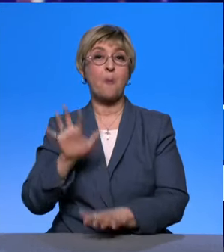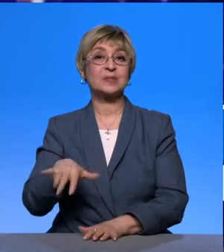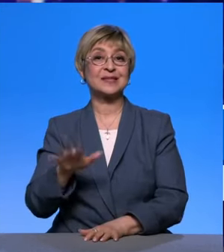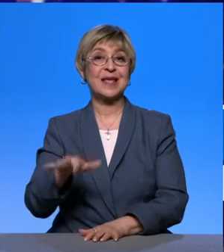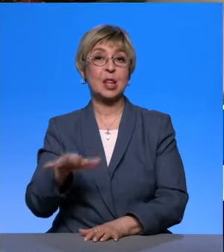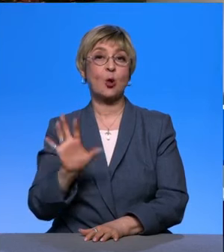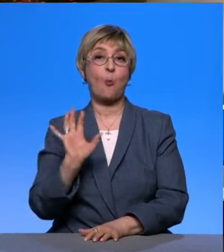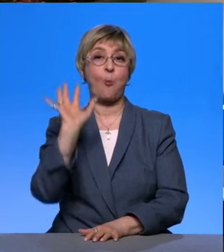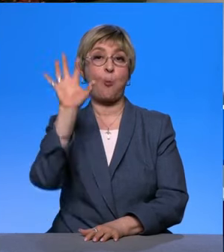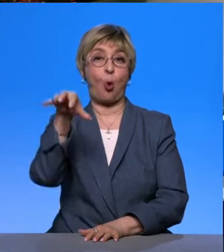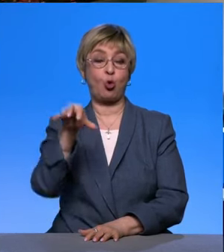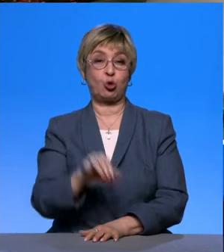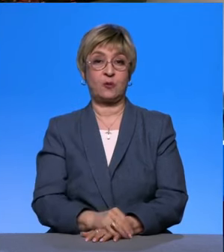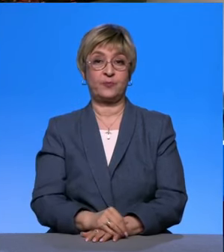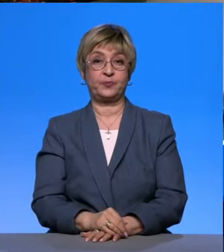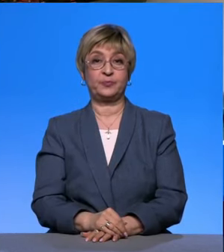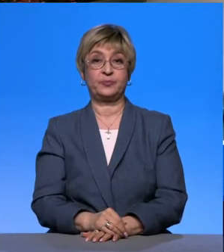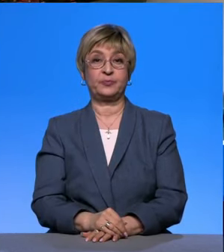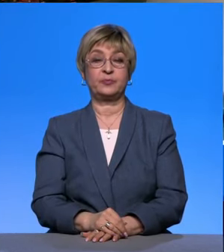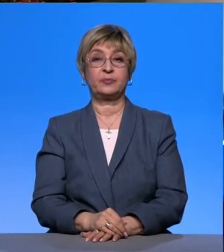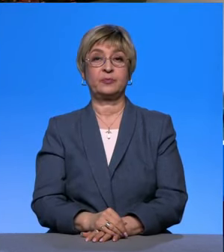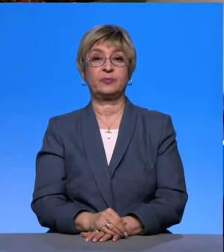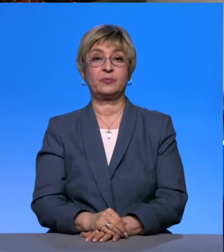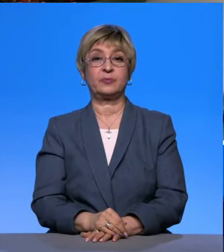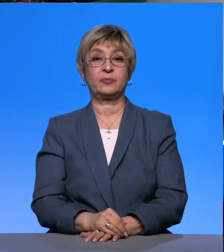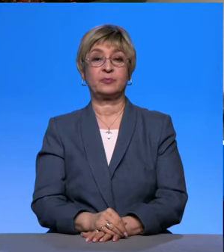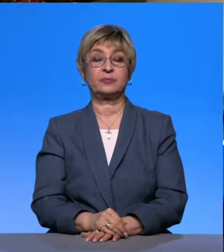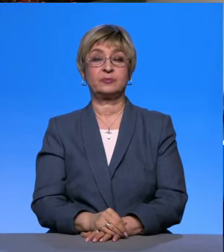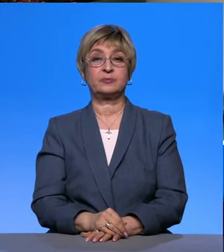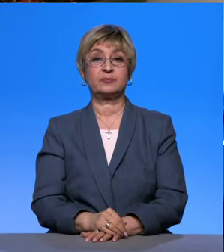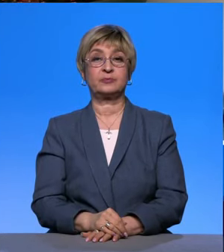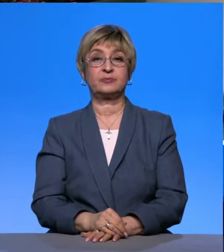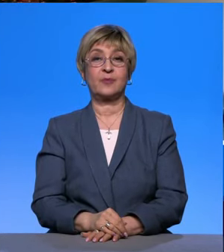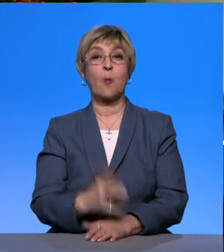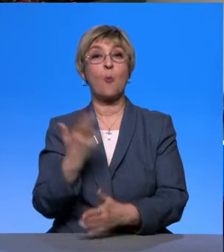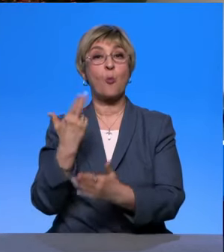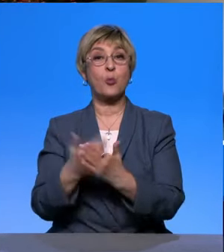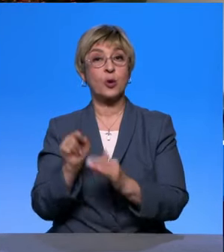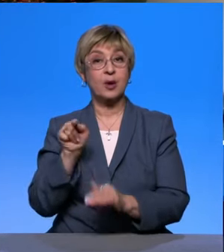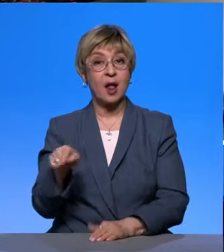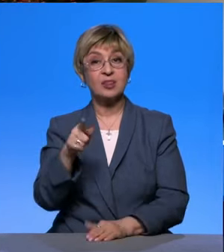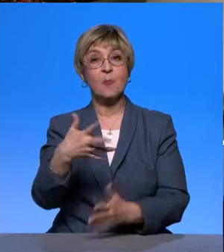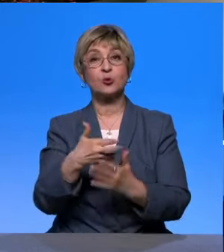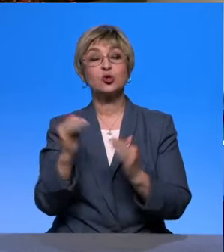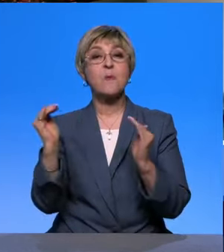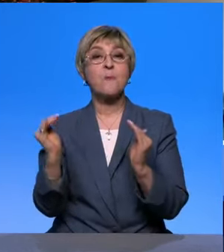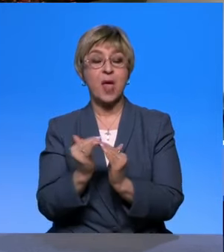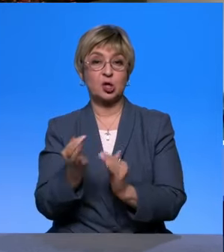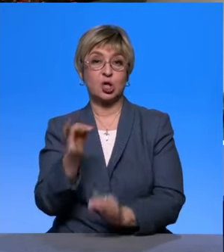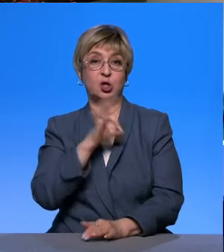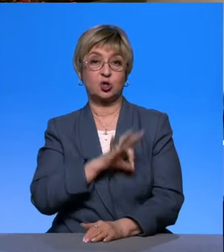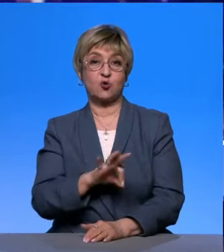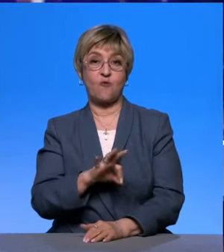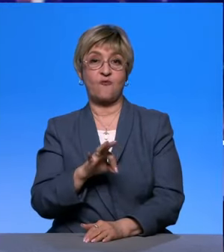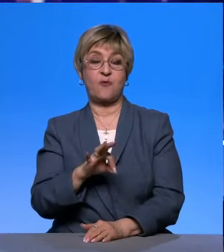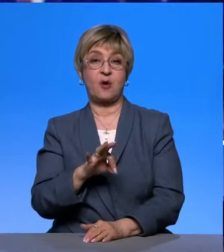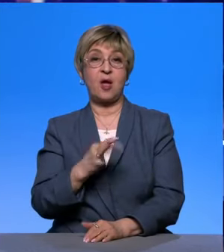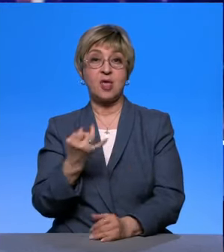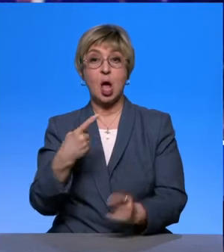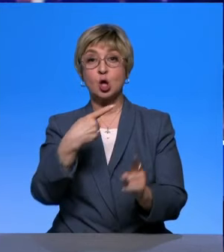баскетбол, там 2-2 будут играть, вот, проиграл, значит, ты получил меньше очков, твой соперник больше, и вот по